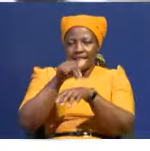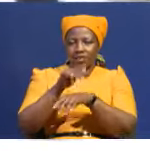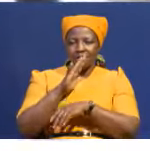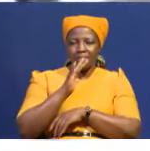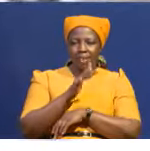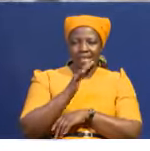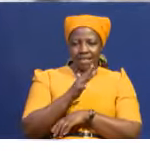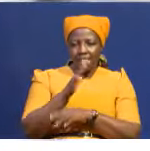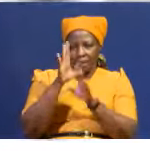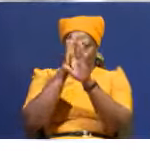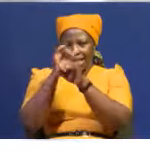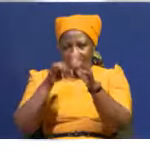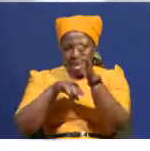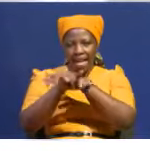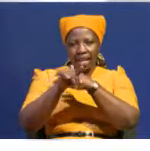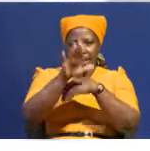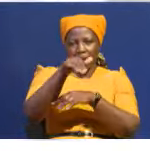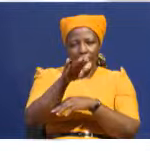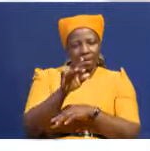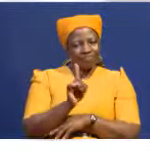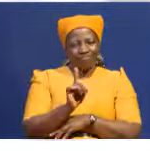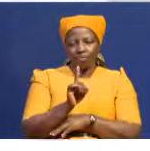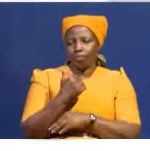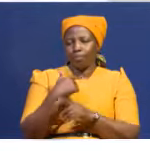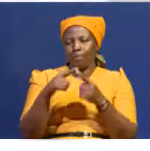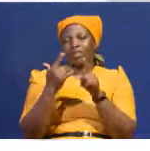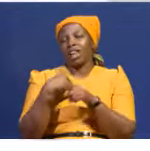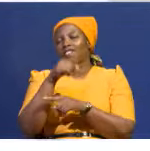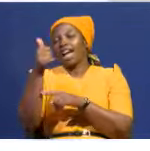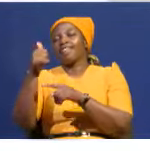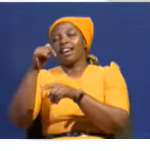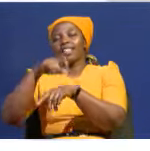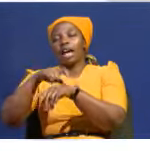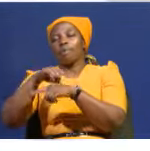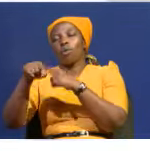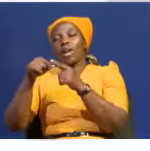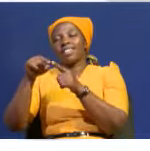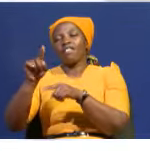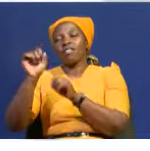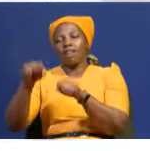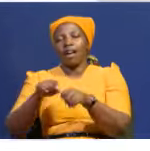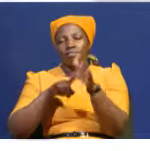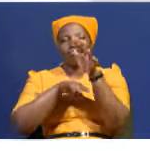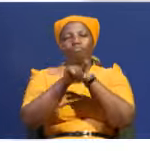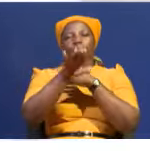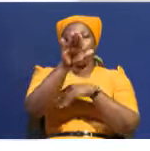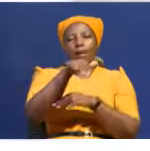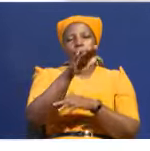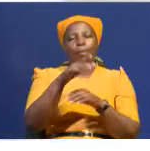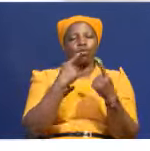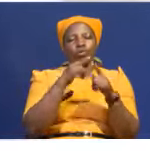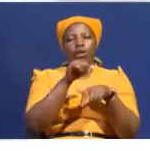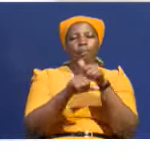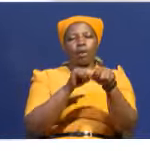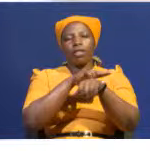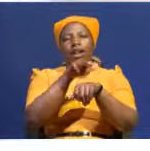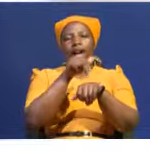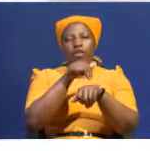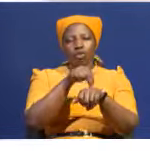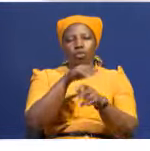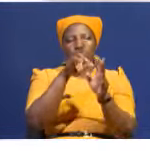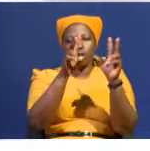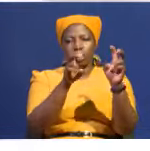tofauti ambazo pia rais anaweza kuingia kuzungumzia masuala ya taifa. Kwa hivyo kwa sasa wabunge